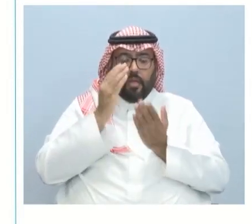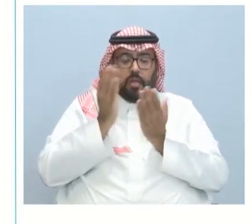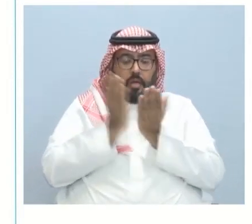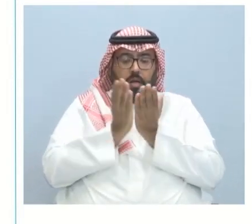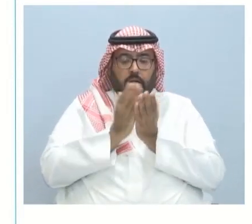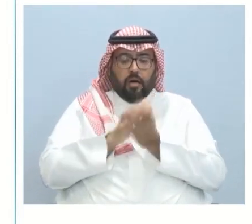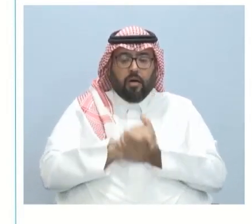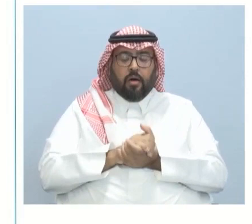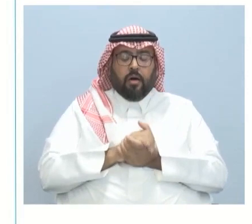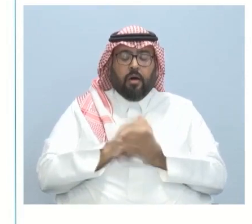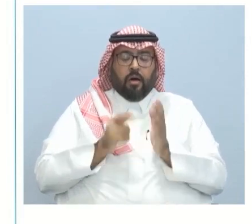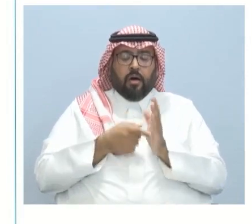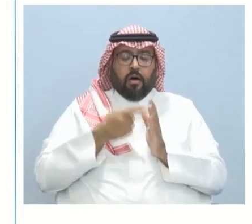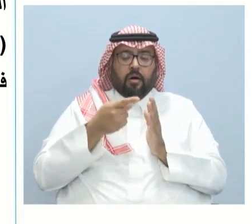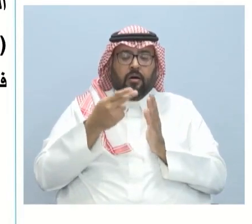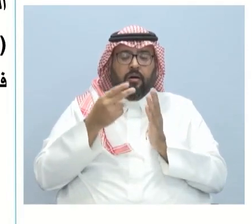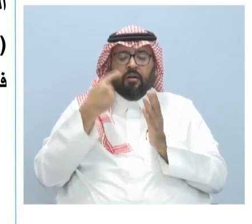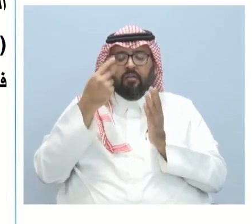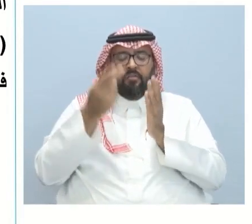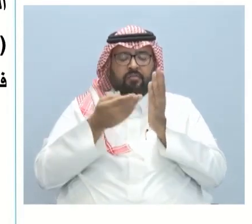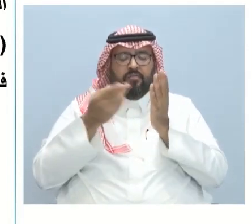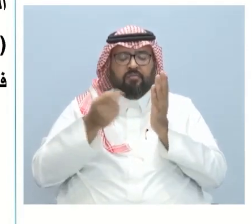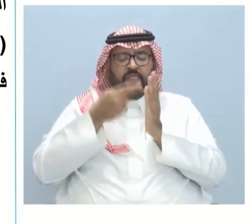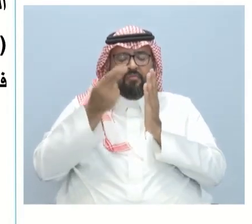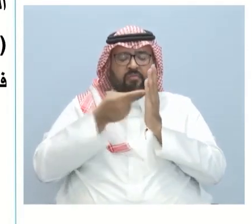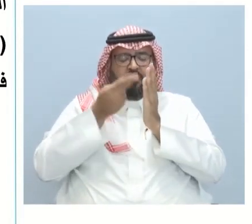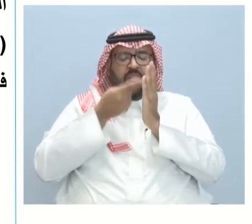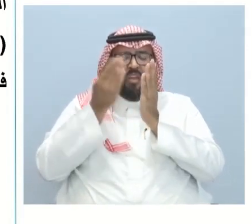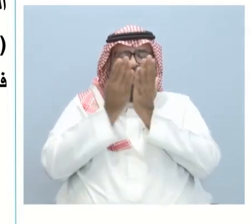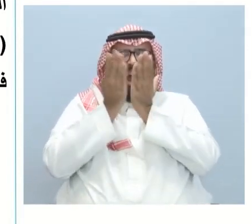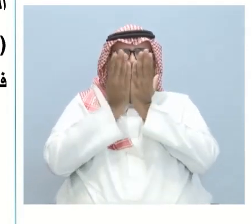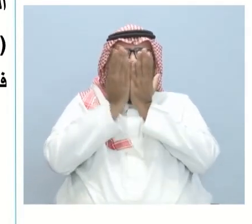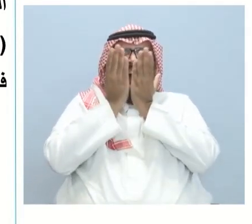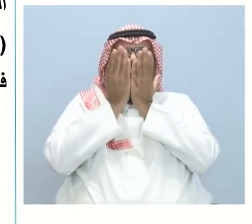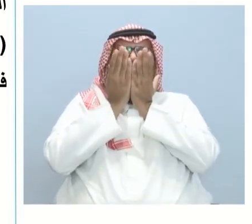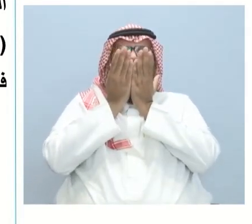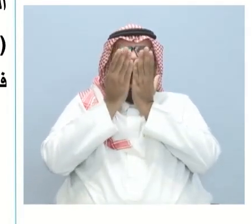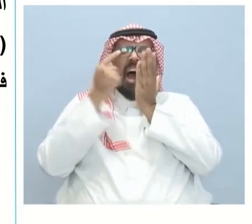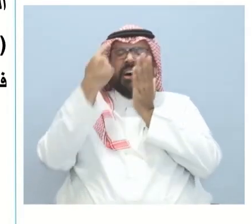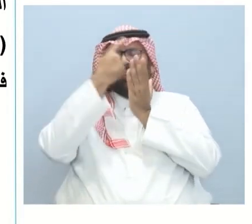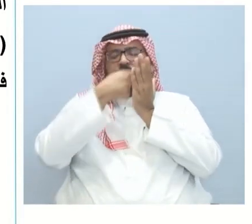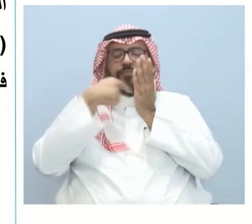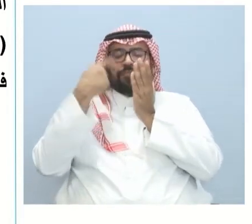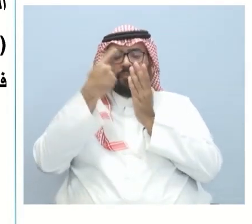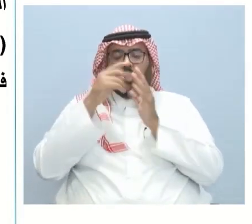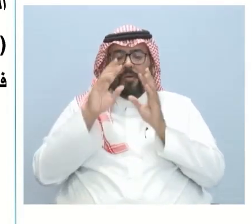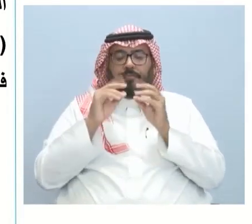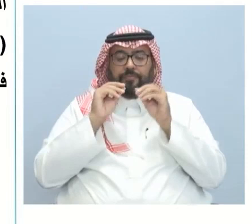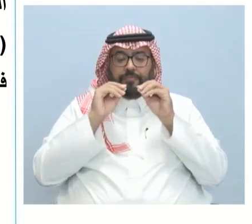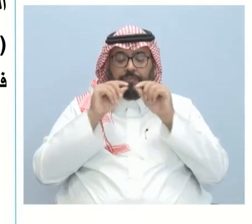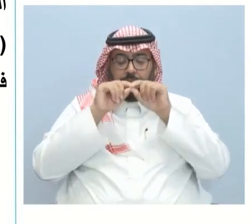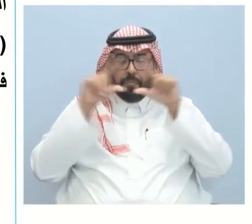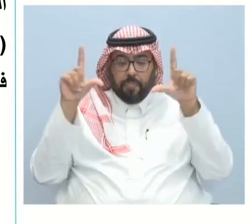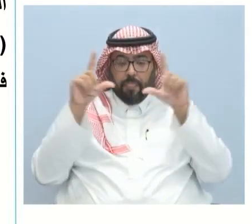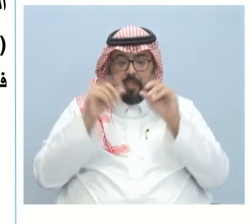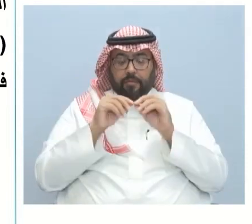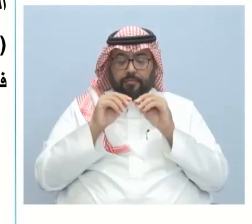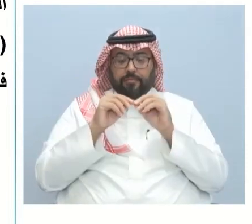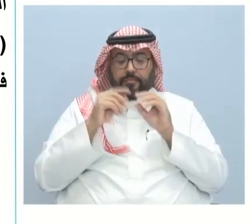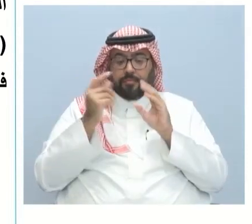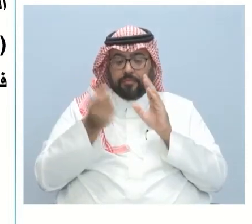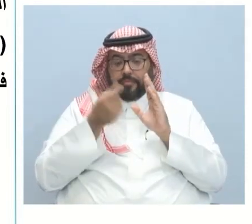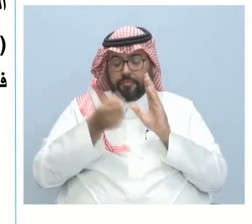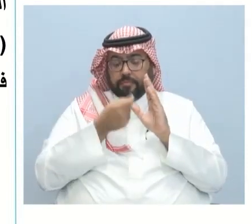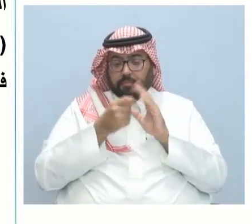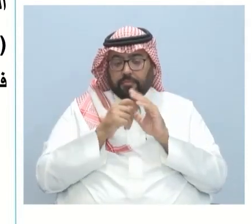الدرس اولا رسم الاشكال لكي تحصل على افضل على عرض افضل لما يرسمه